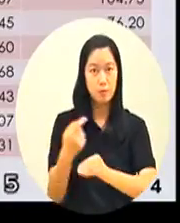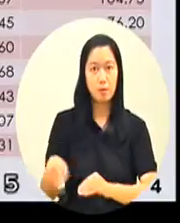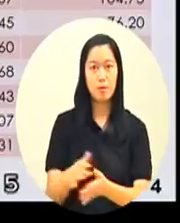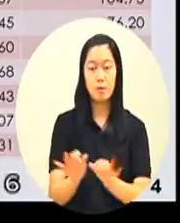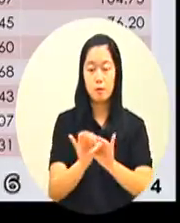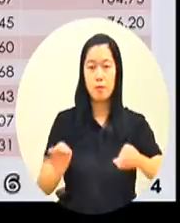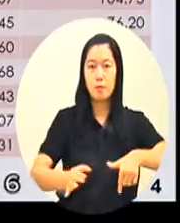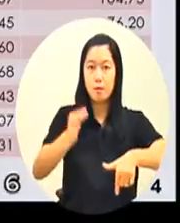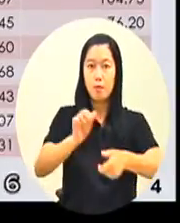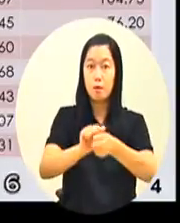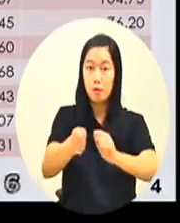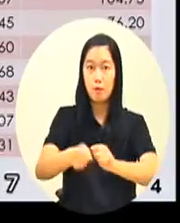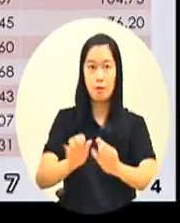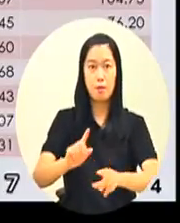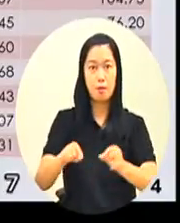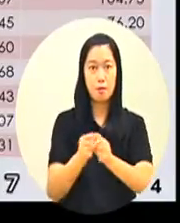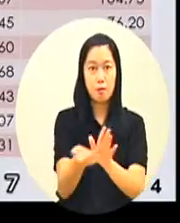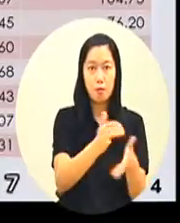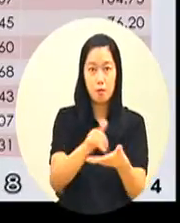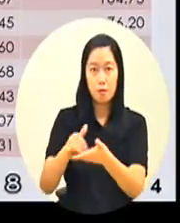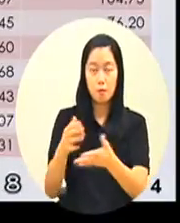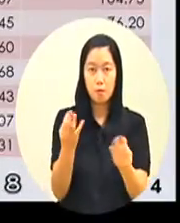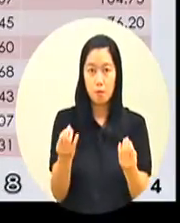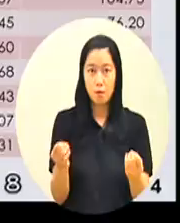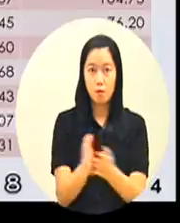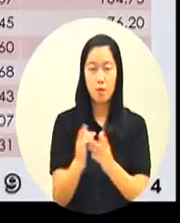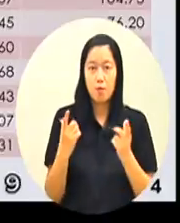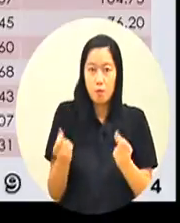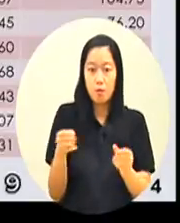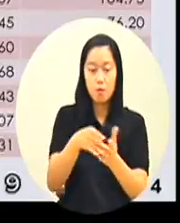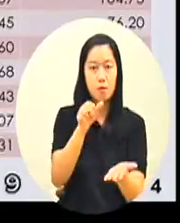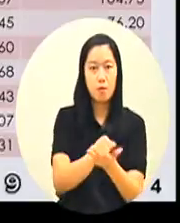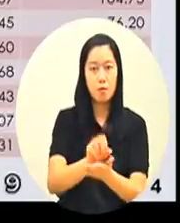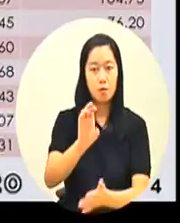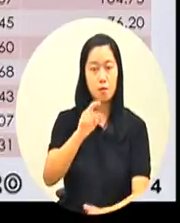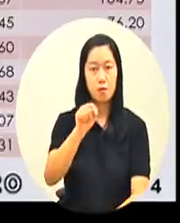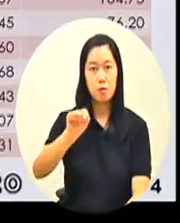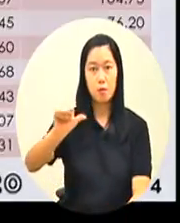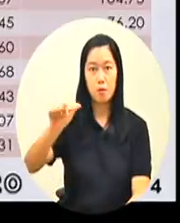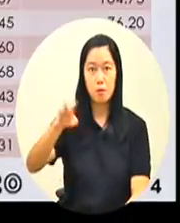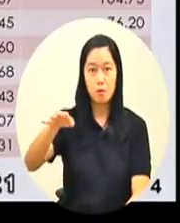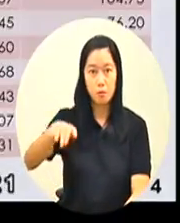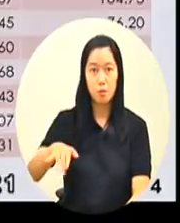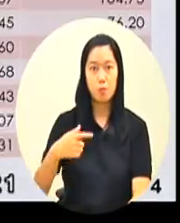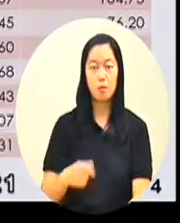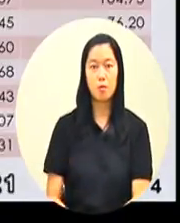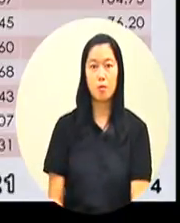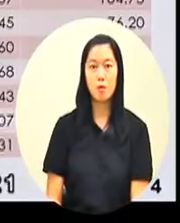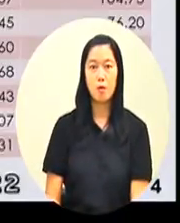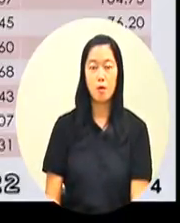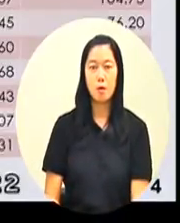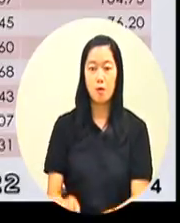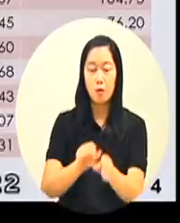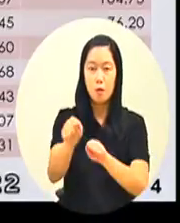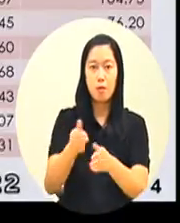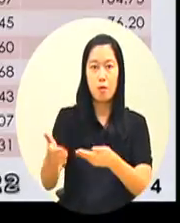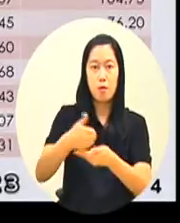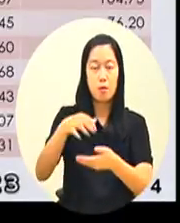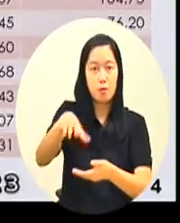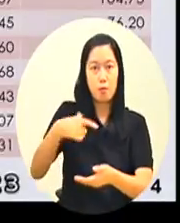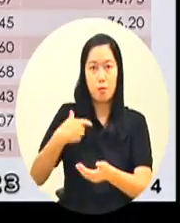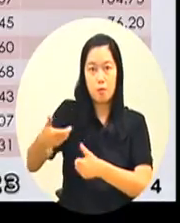们今年预算数原编是99.5亿，那我们税捐处给我的资料，我们现在开单数是将